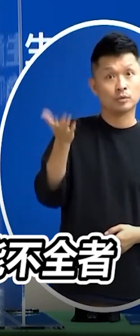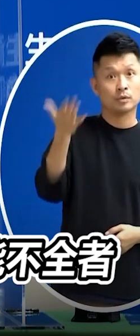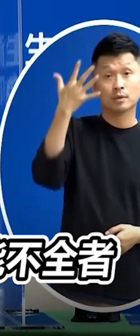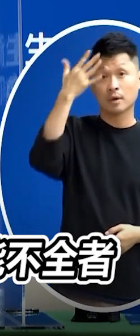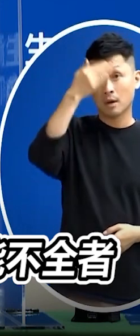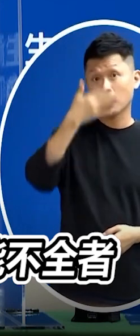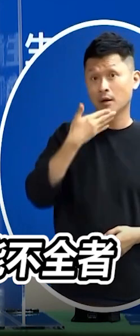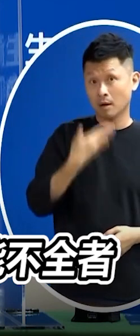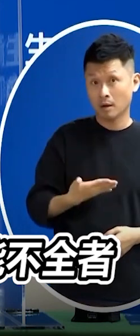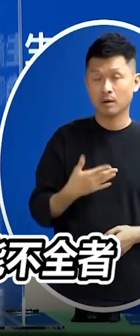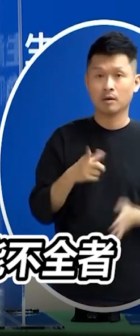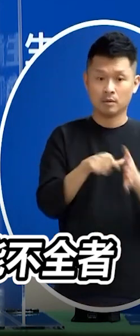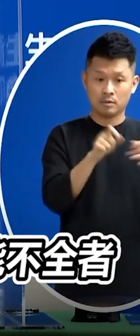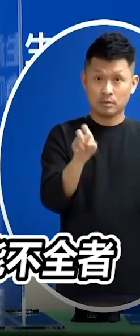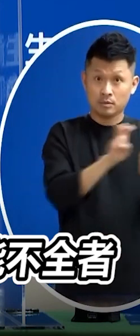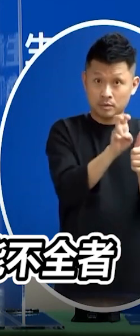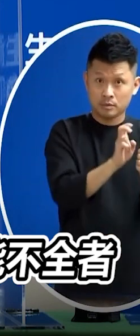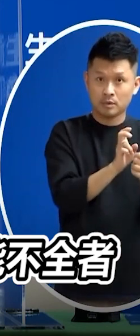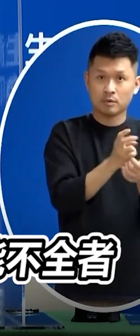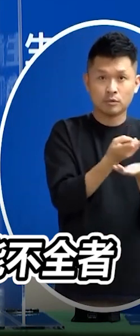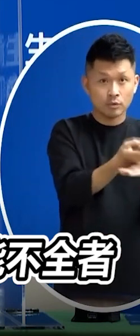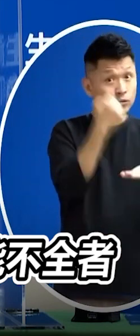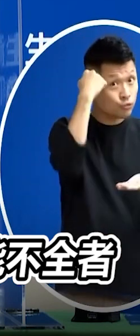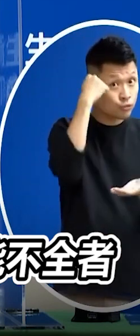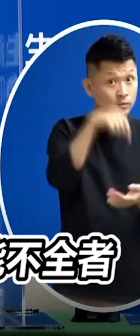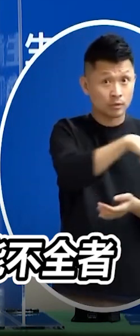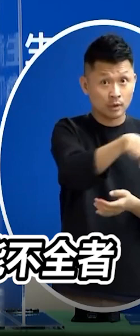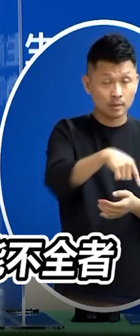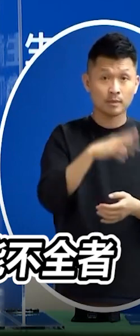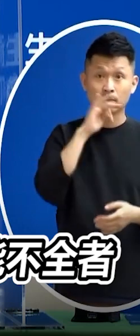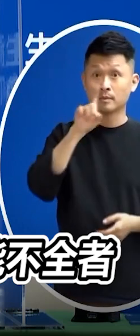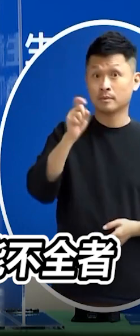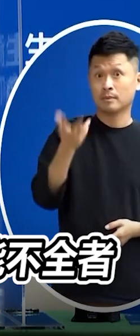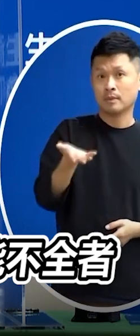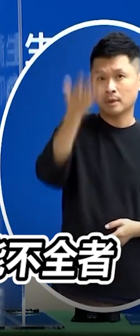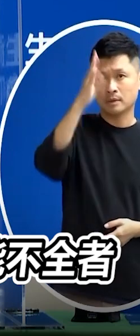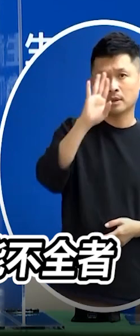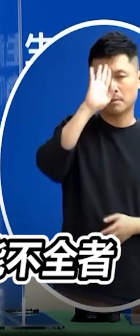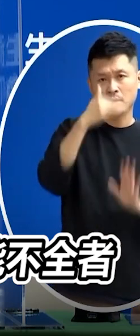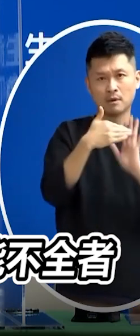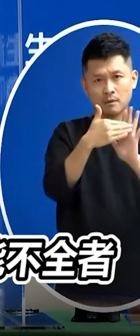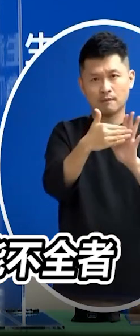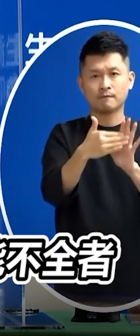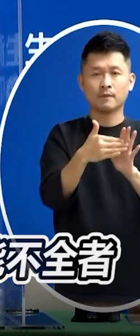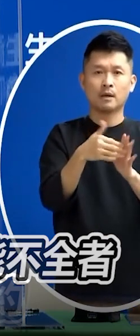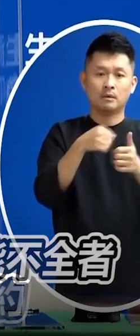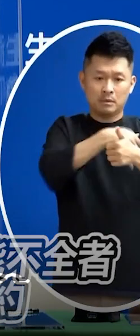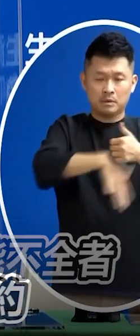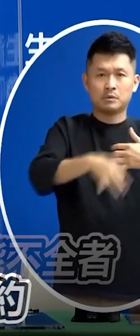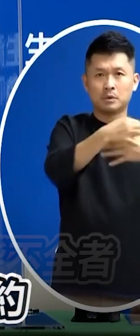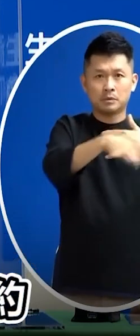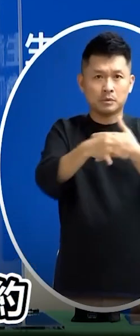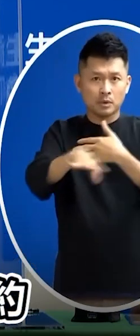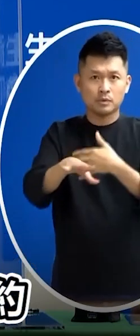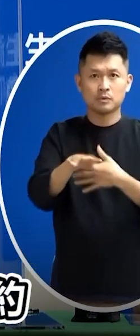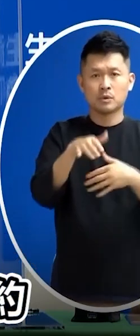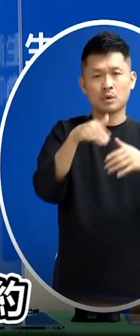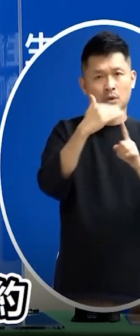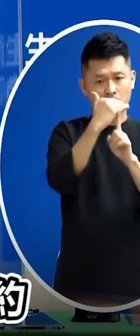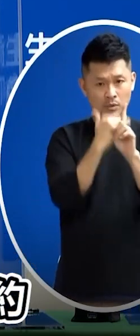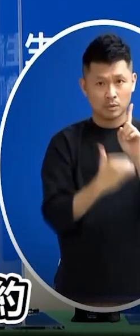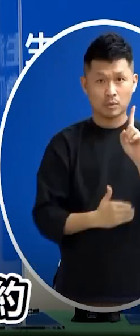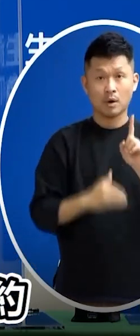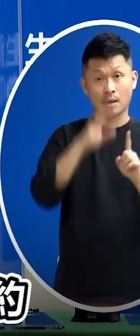长者，长照机构的住民，18岁以上免疫不全及免疫力低下且病情稳定